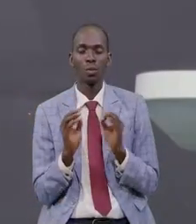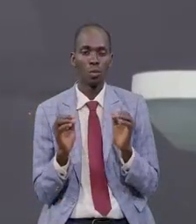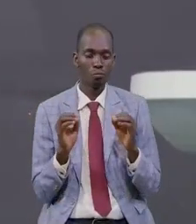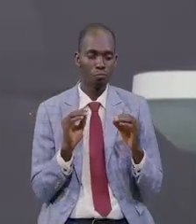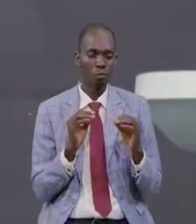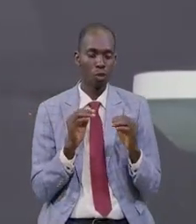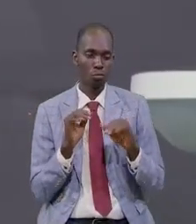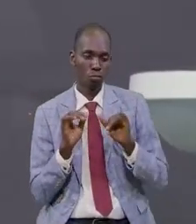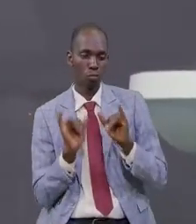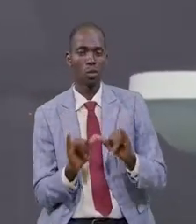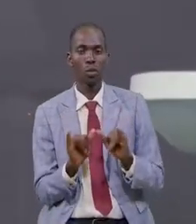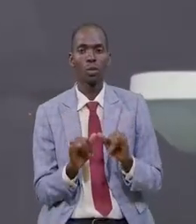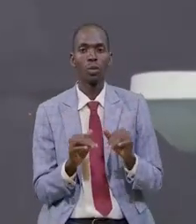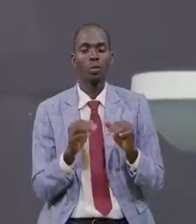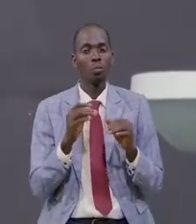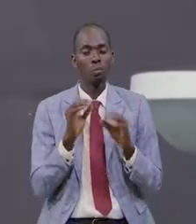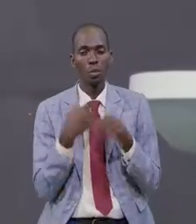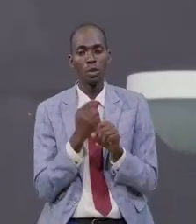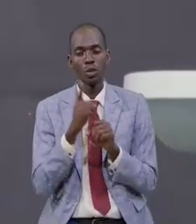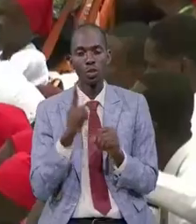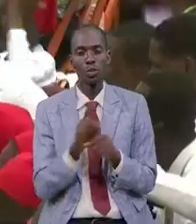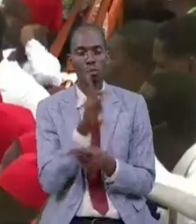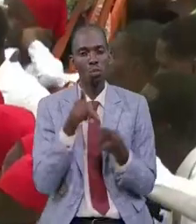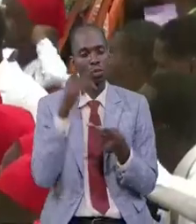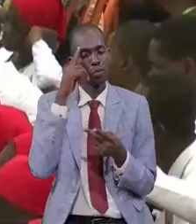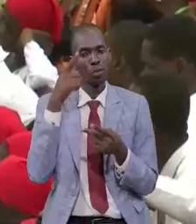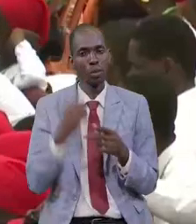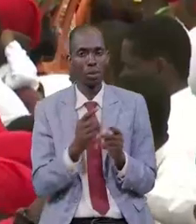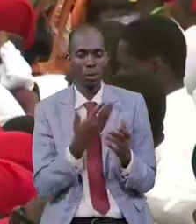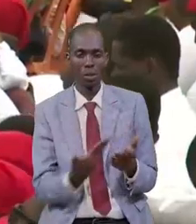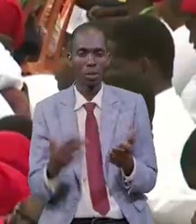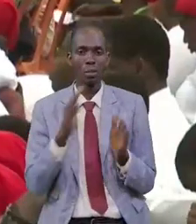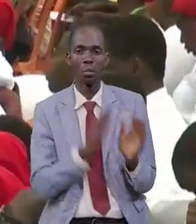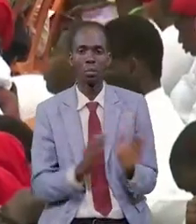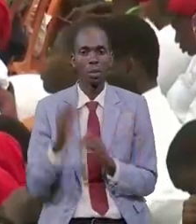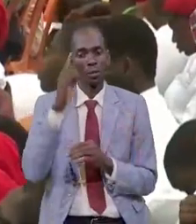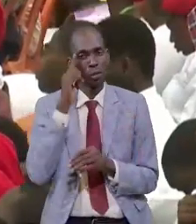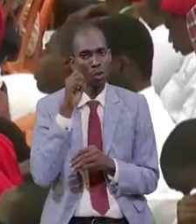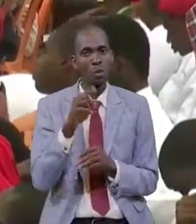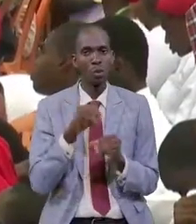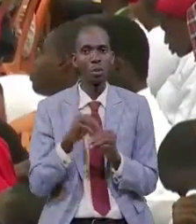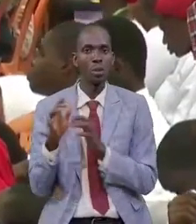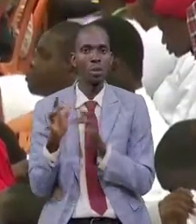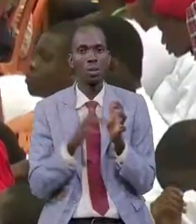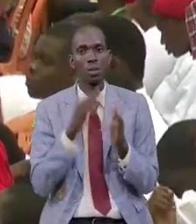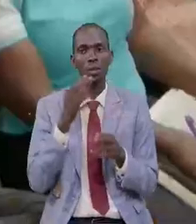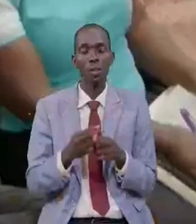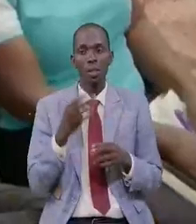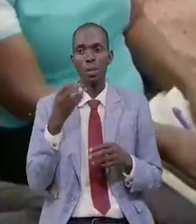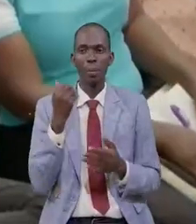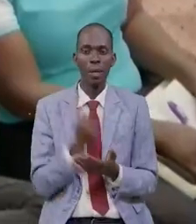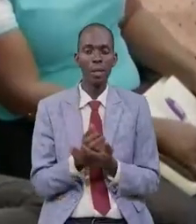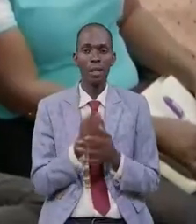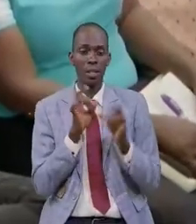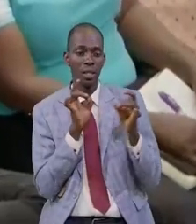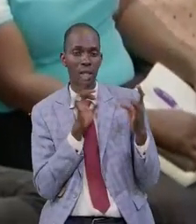somme qu'il a résolu pour toi au nom de Jésus la reine ne va la reine ne